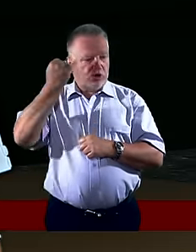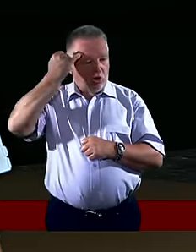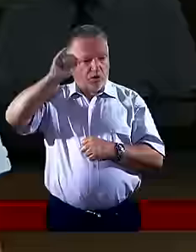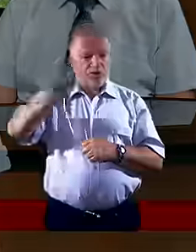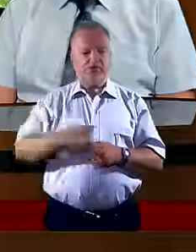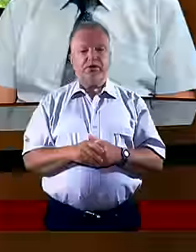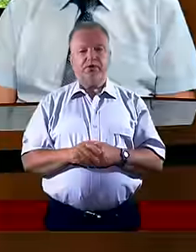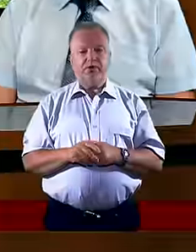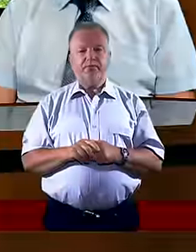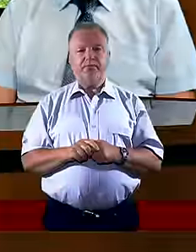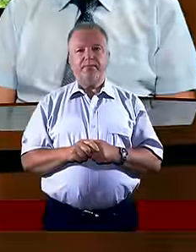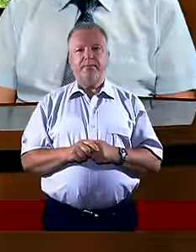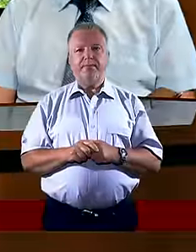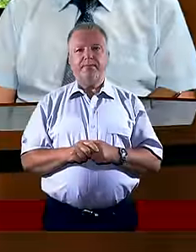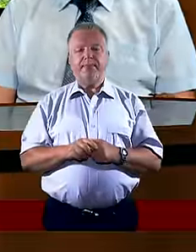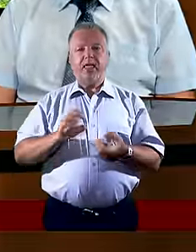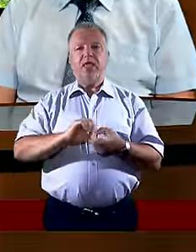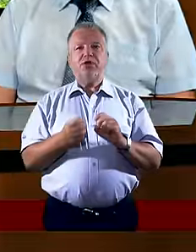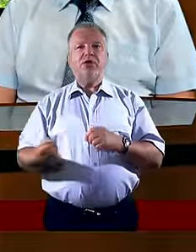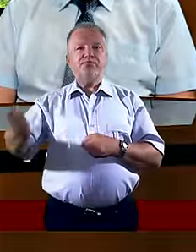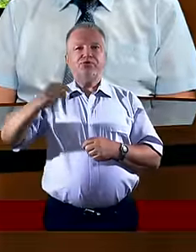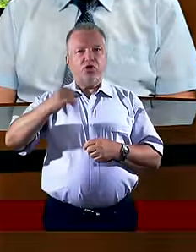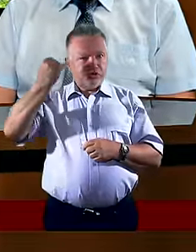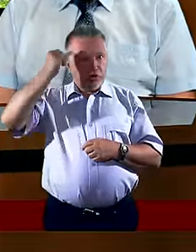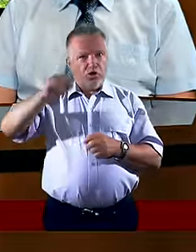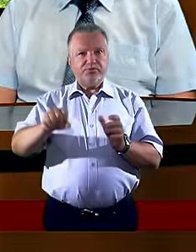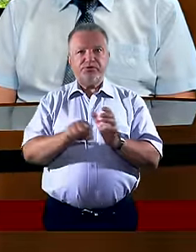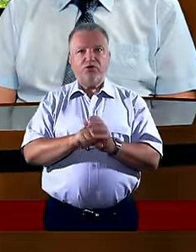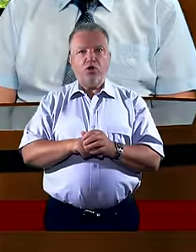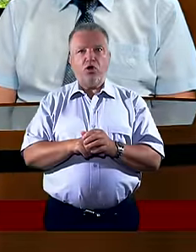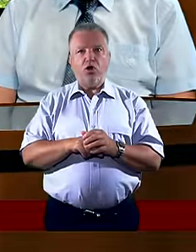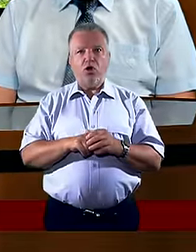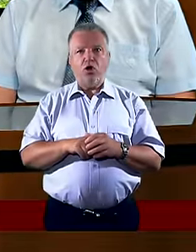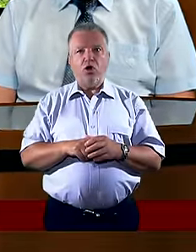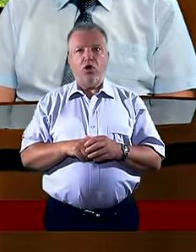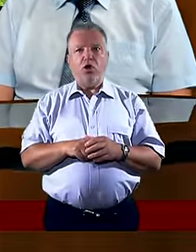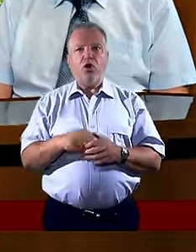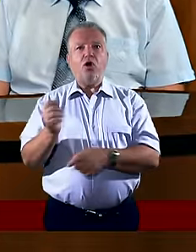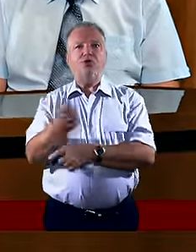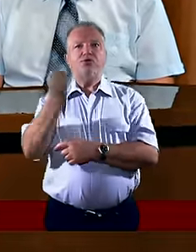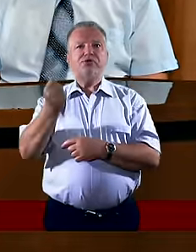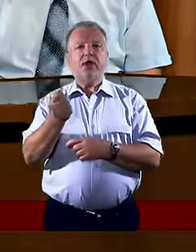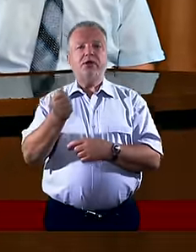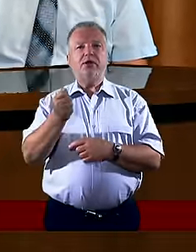obcy. Obcy. Kiedy przychodzi obcy do owczarni, to wśród stada jest panika.